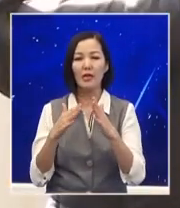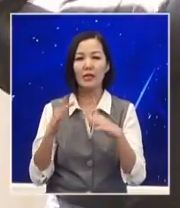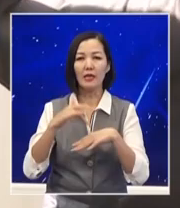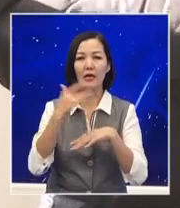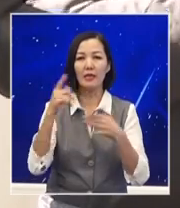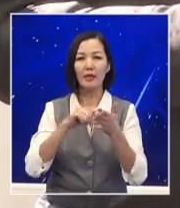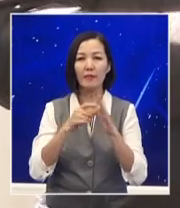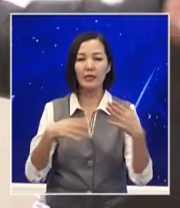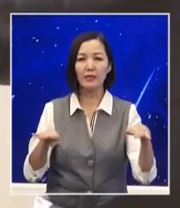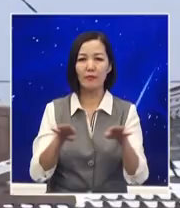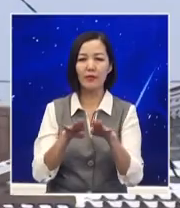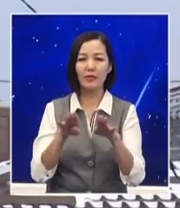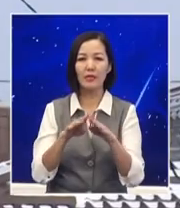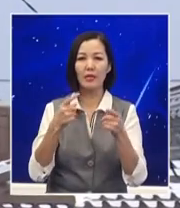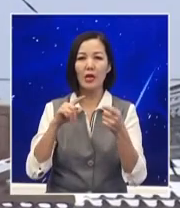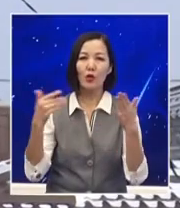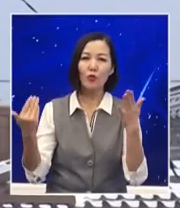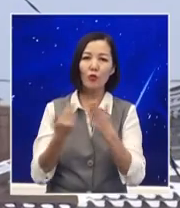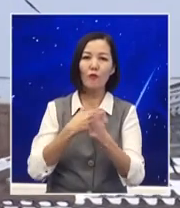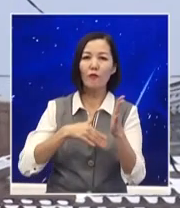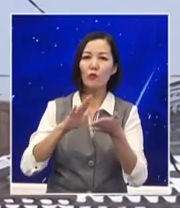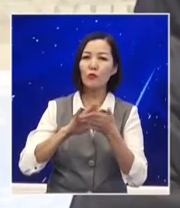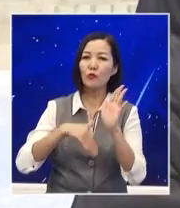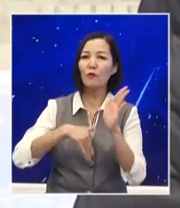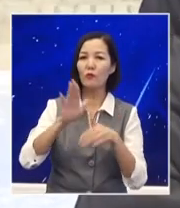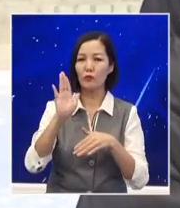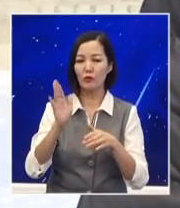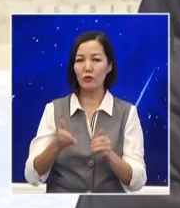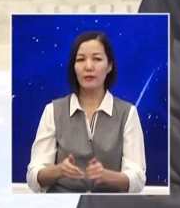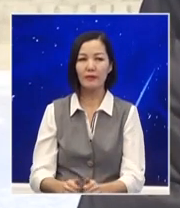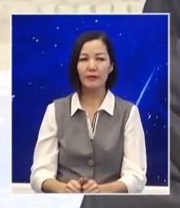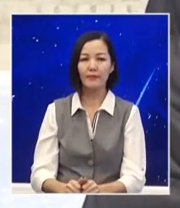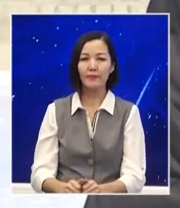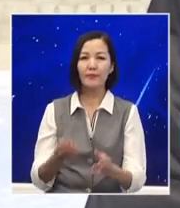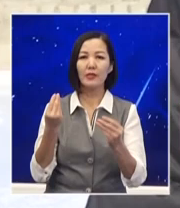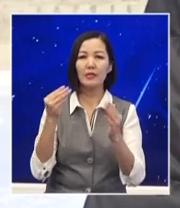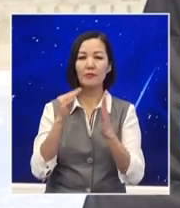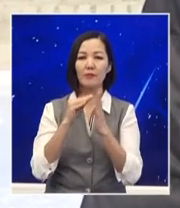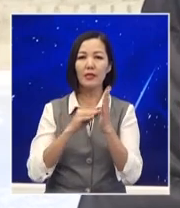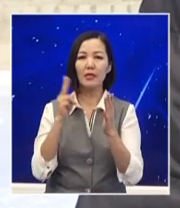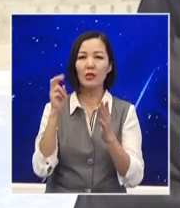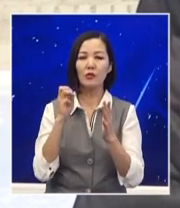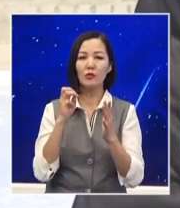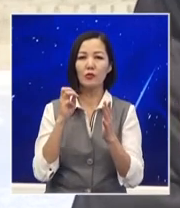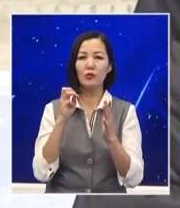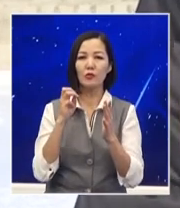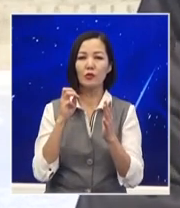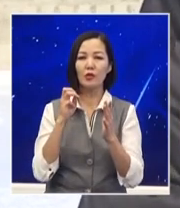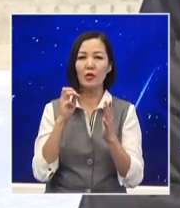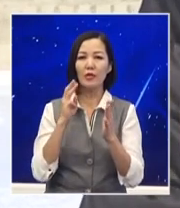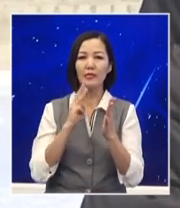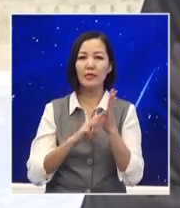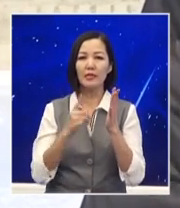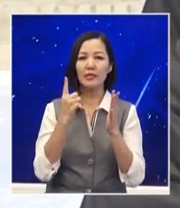емес. Инфрақұрылым тартылып, заман талабына сай салынған. Сметалық бағасы 281 миллион